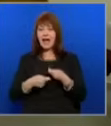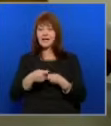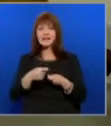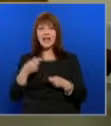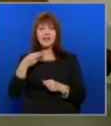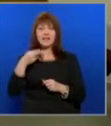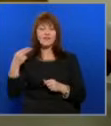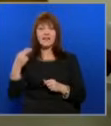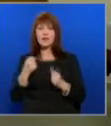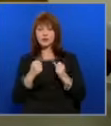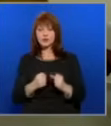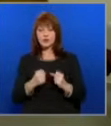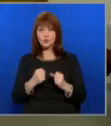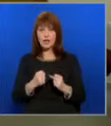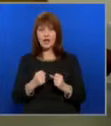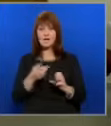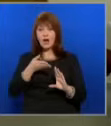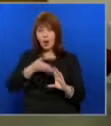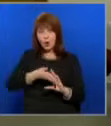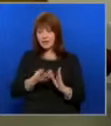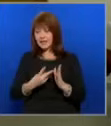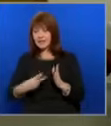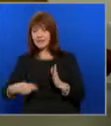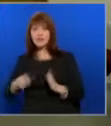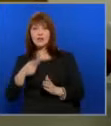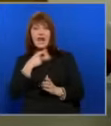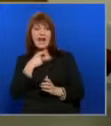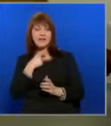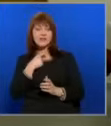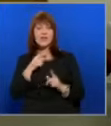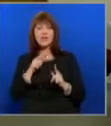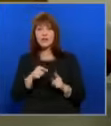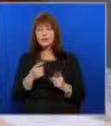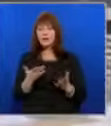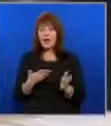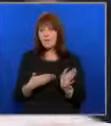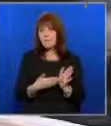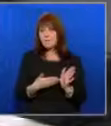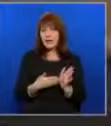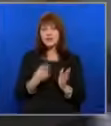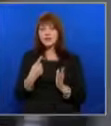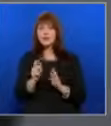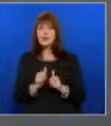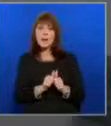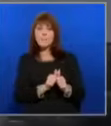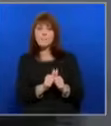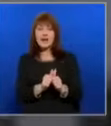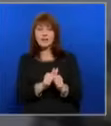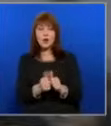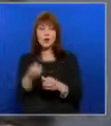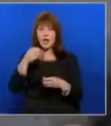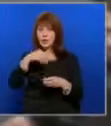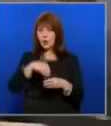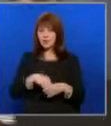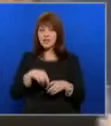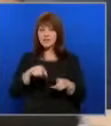която фактически стои на входа и на изхода на Левски. И това според нас очевидно пречи други партньори да участват